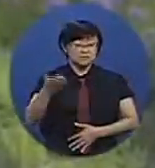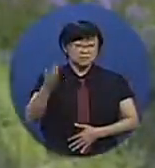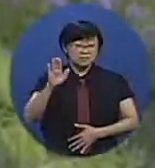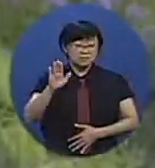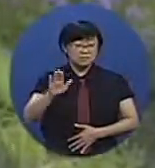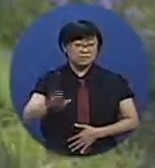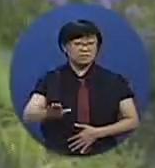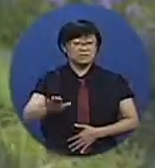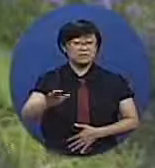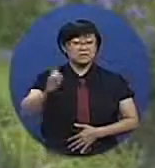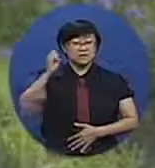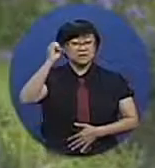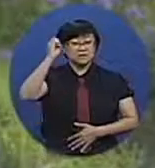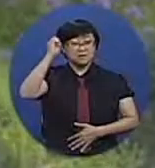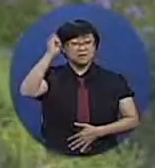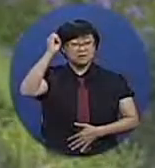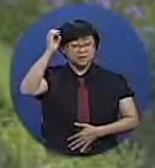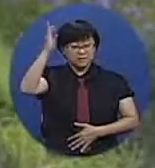괴로워도